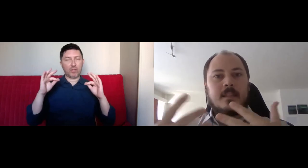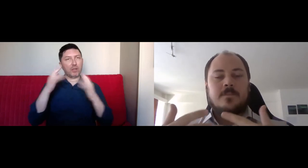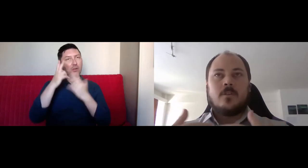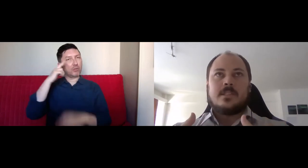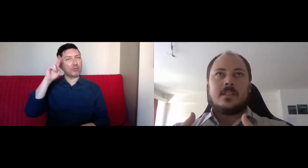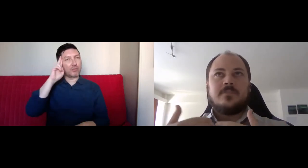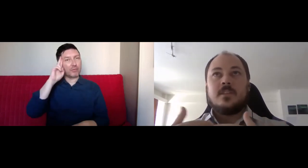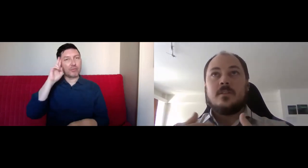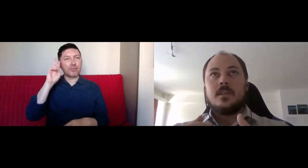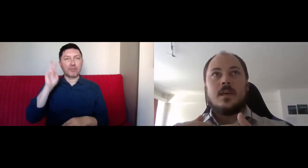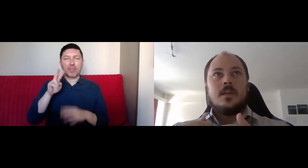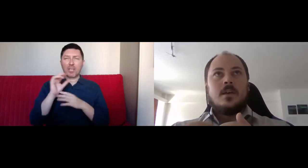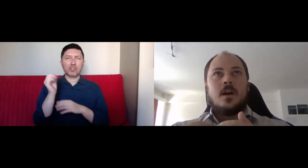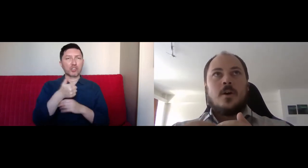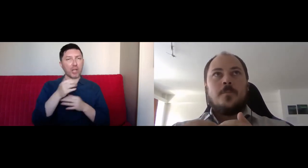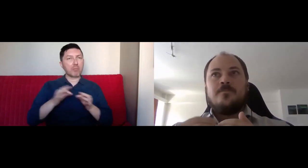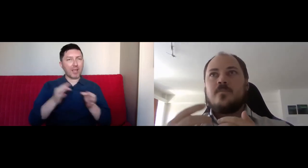pays est très différent. C'est très difficile de dire